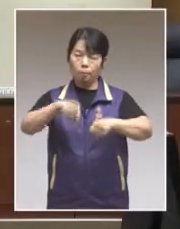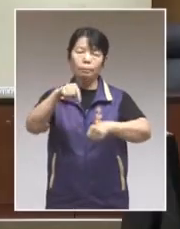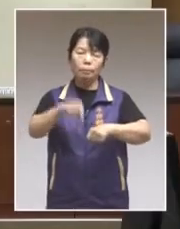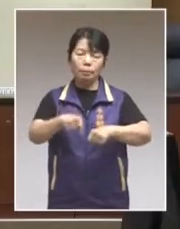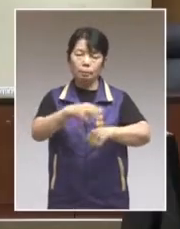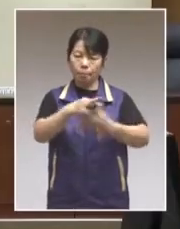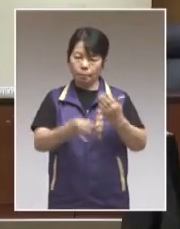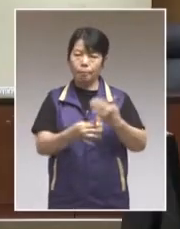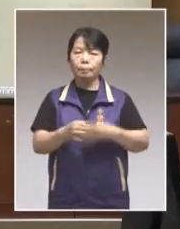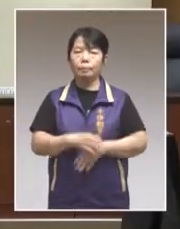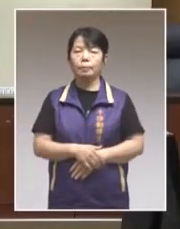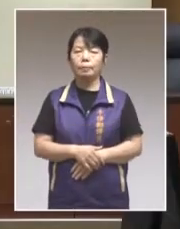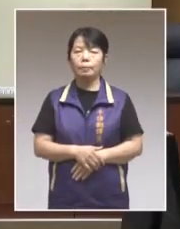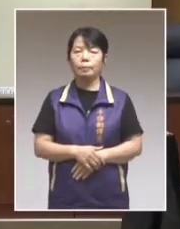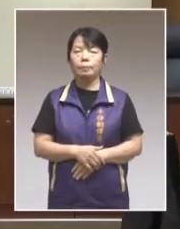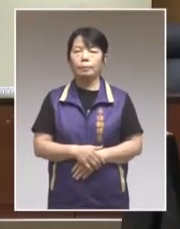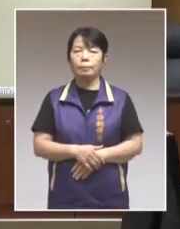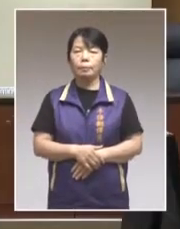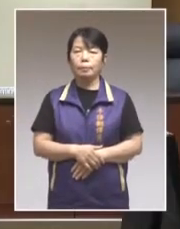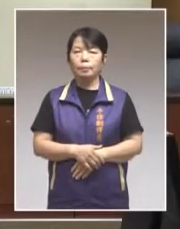以上说明。 好。